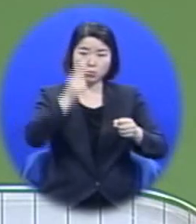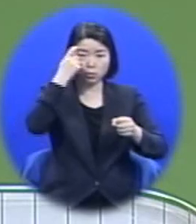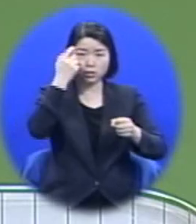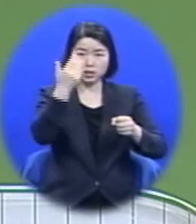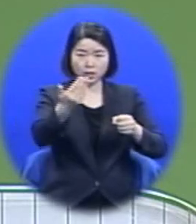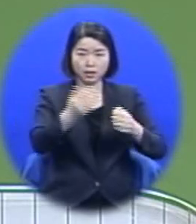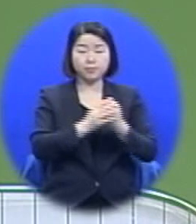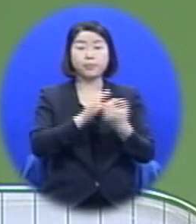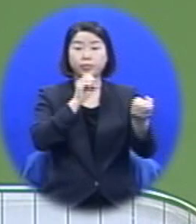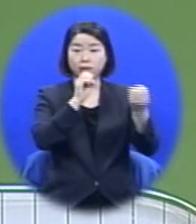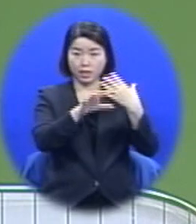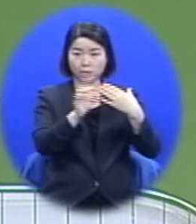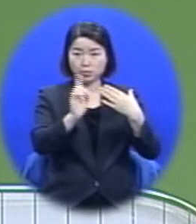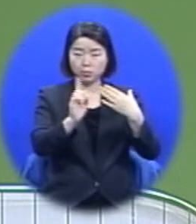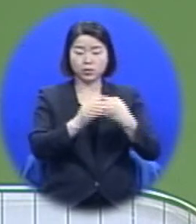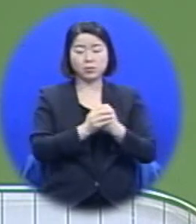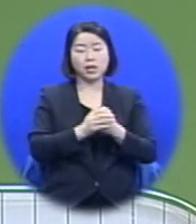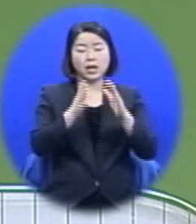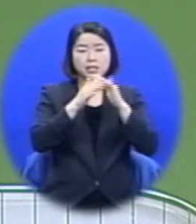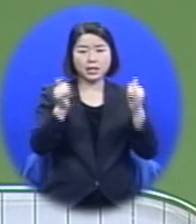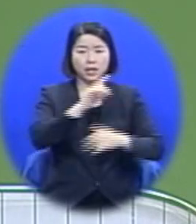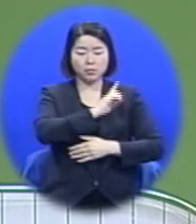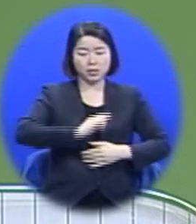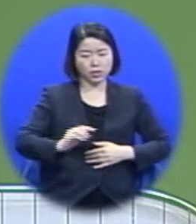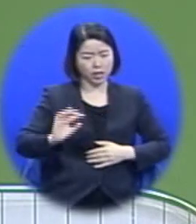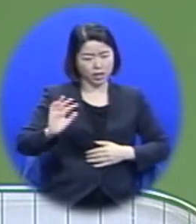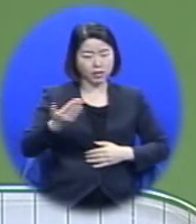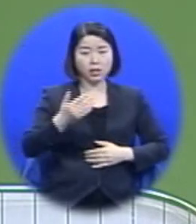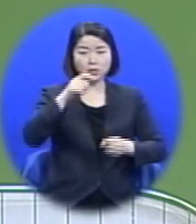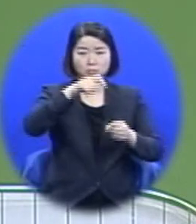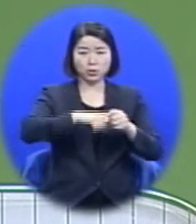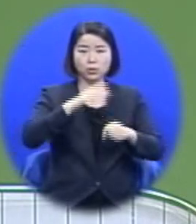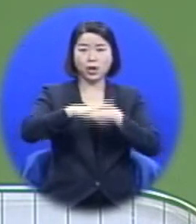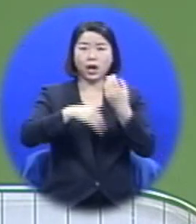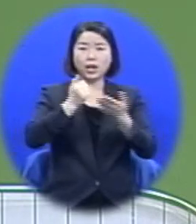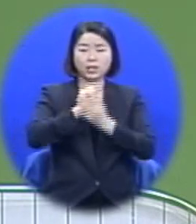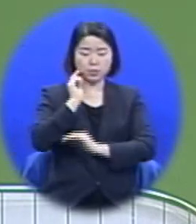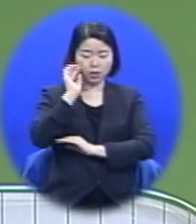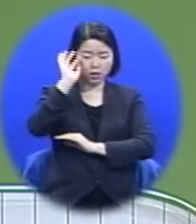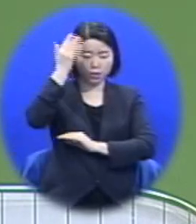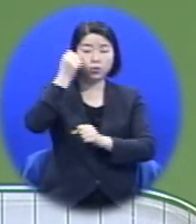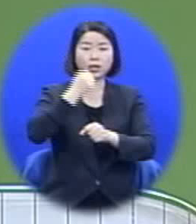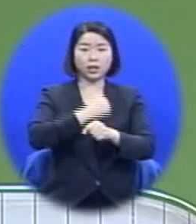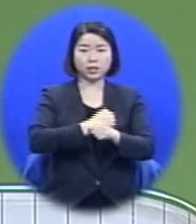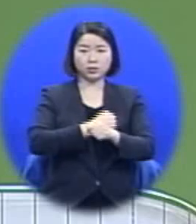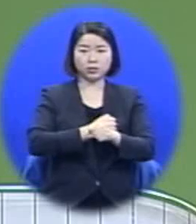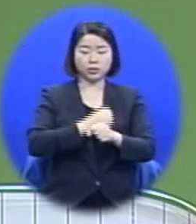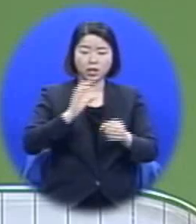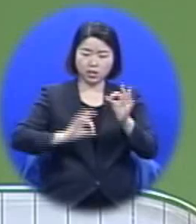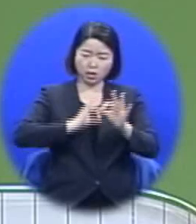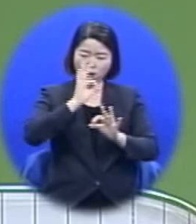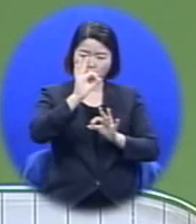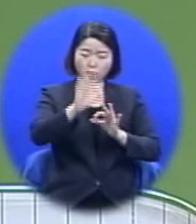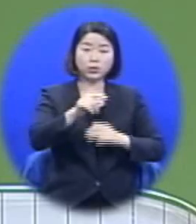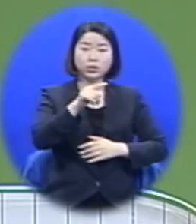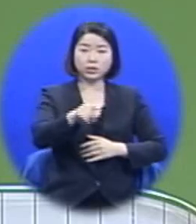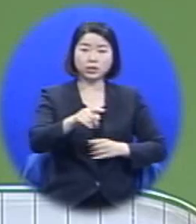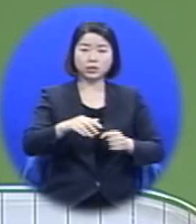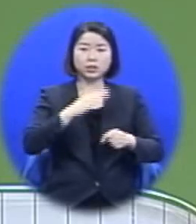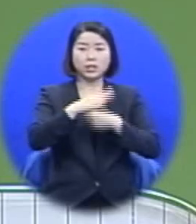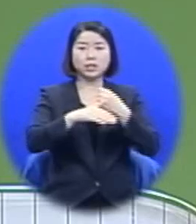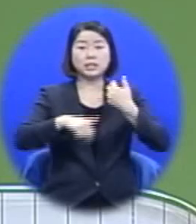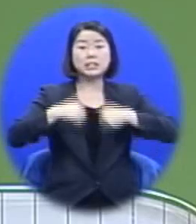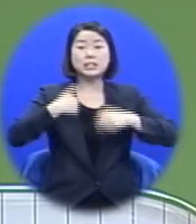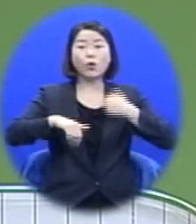답이 뭐냐면 사람의 제일 되는 목적은 하나님을 영화롭게 하는 것이고 영원토록 그를 즐거워하는 것이다